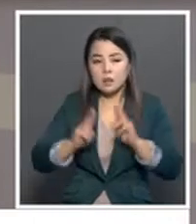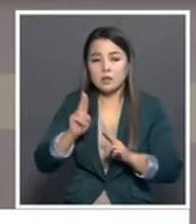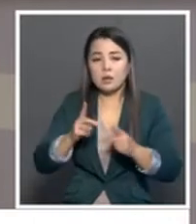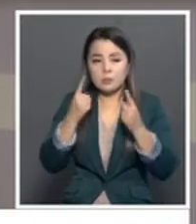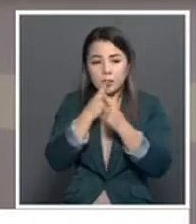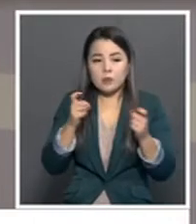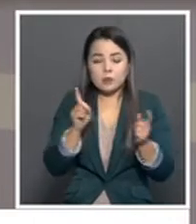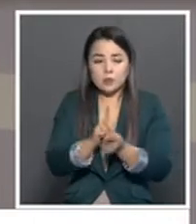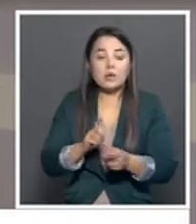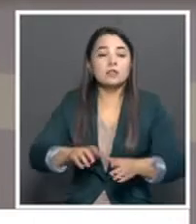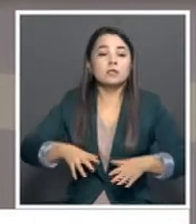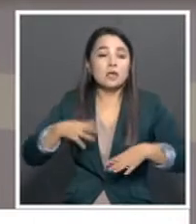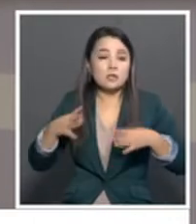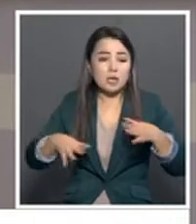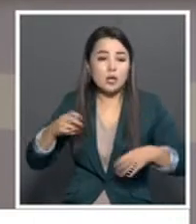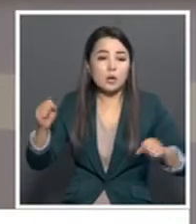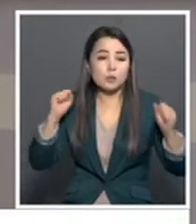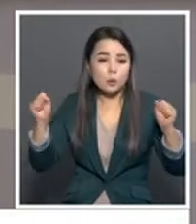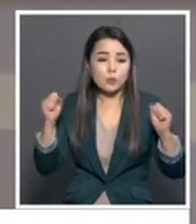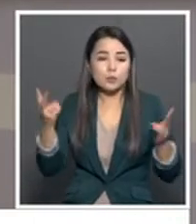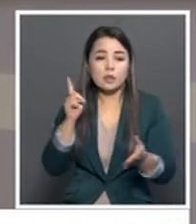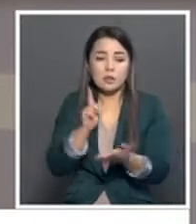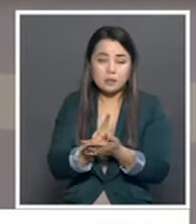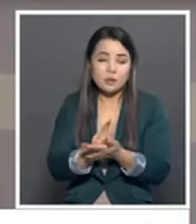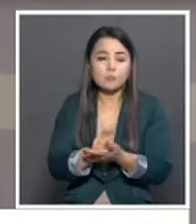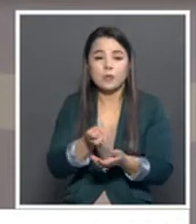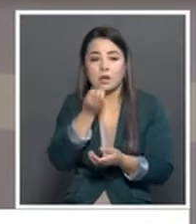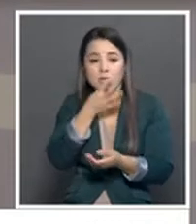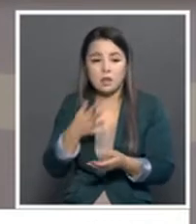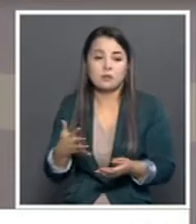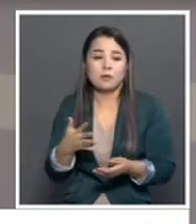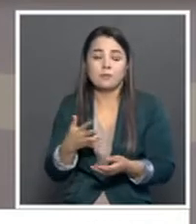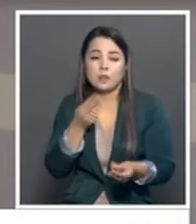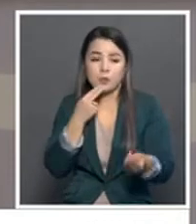Денес шынықтырумен айналысып, жақсы